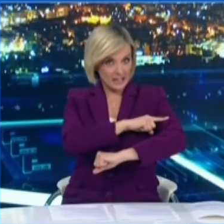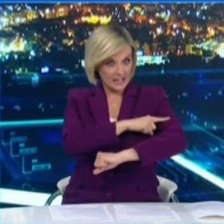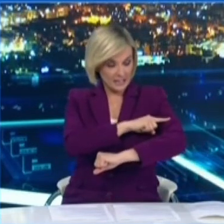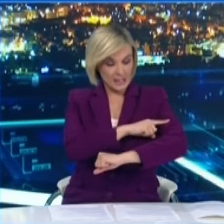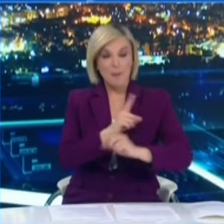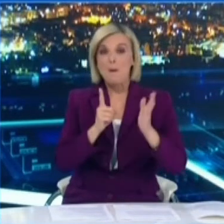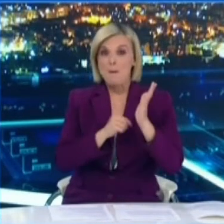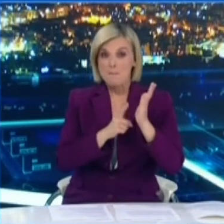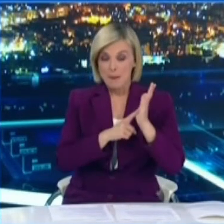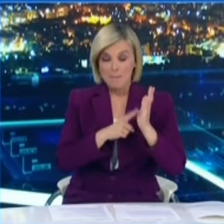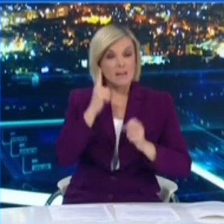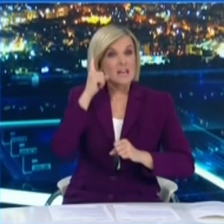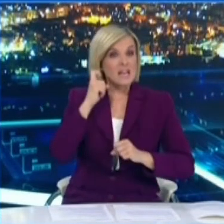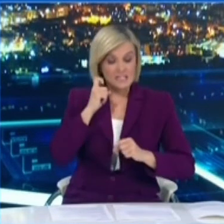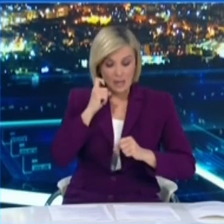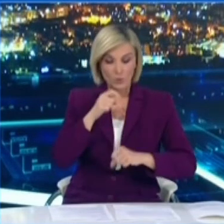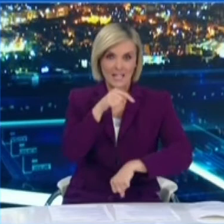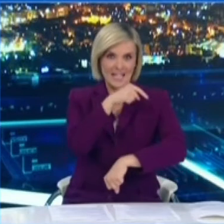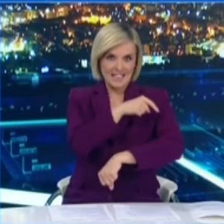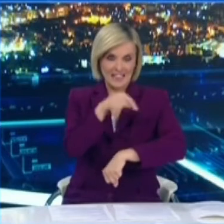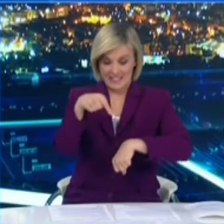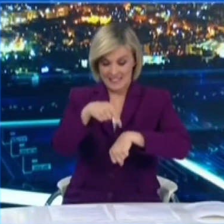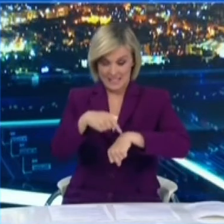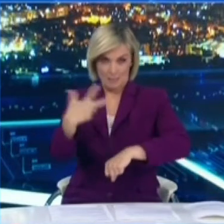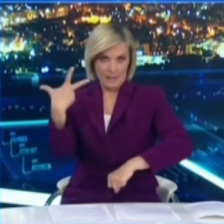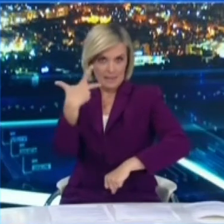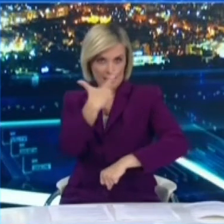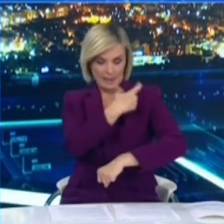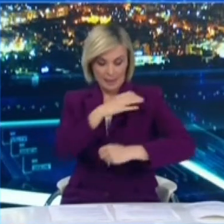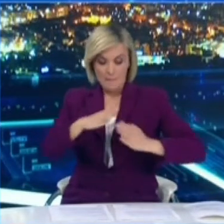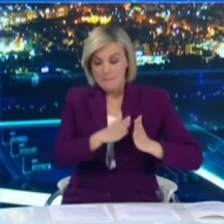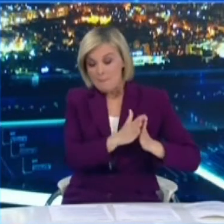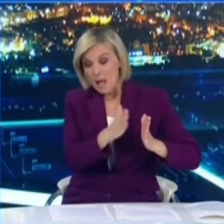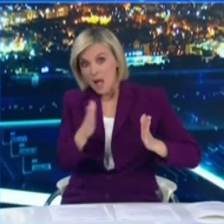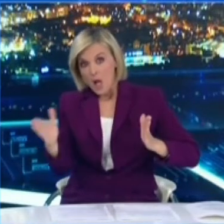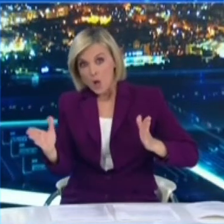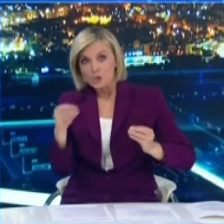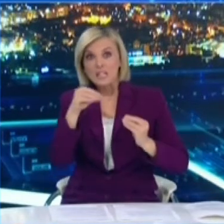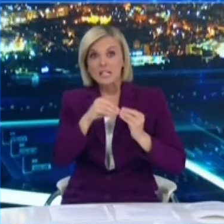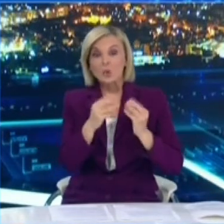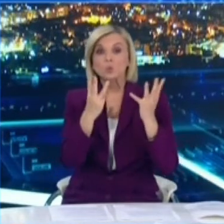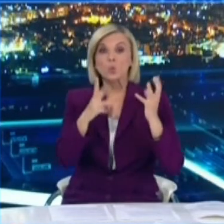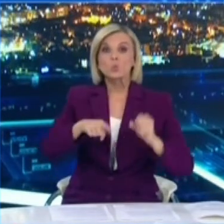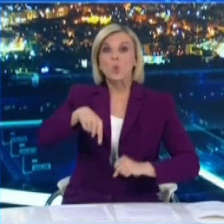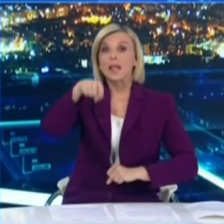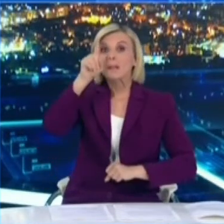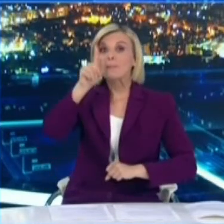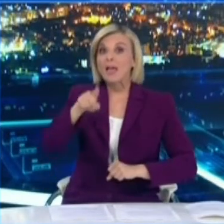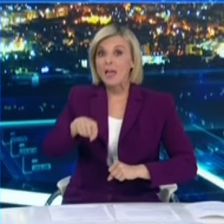ημερών από τον εμβολιασμό, θα πρέπει να συμπληρώνουν, όπως για κάθε ανεπιθύμητη